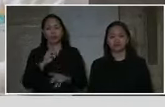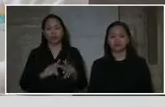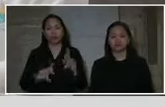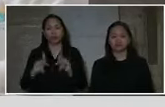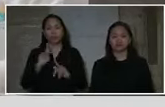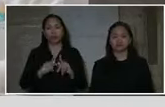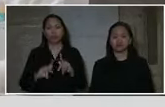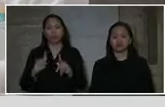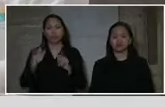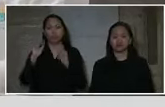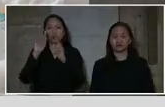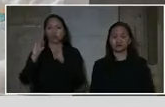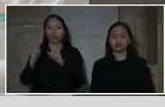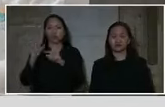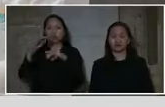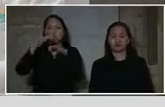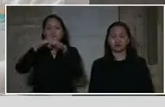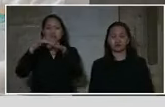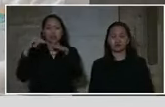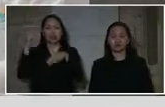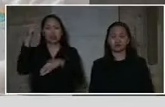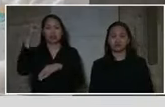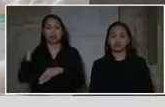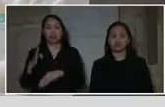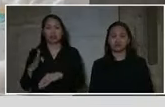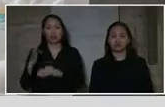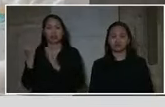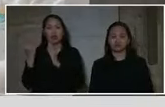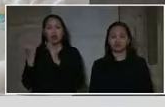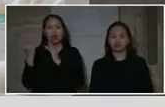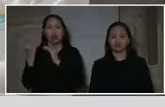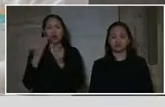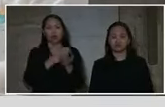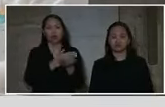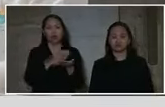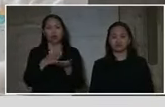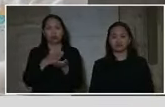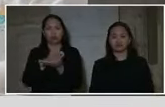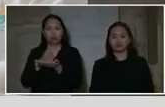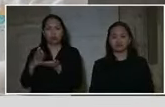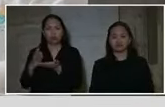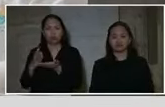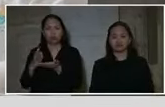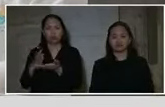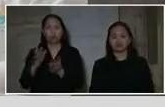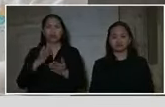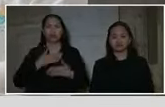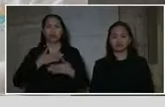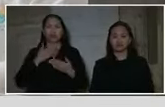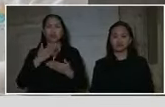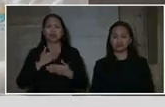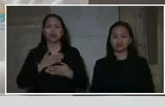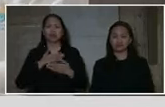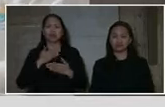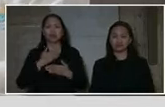Diyos, naway makabahagi sa kagalakan ng hapag ng Panginoon.